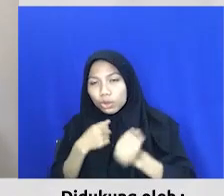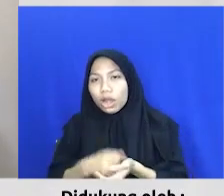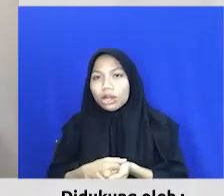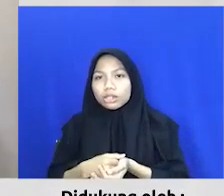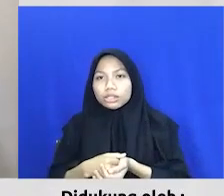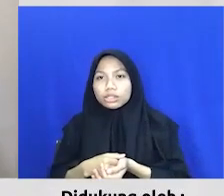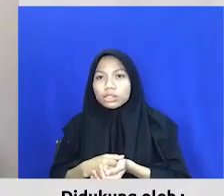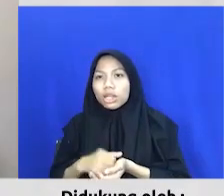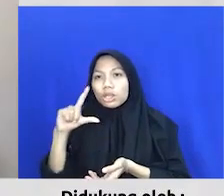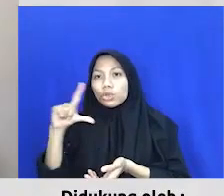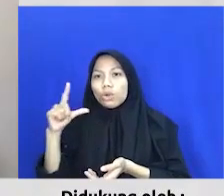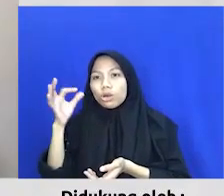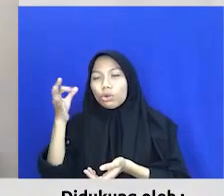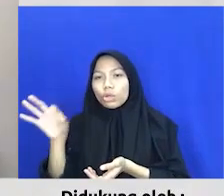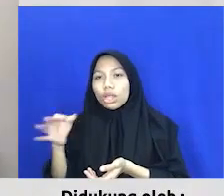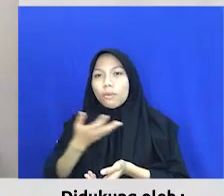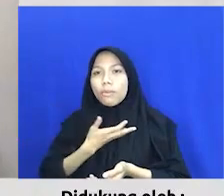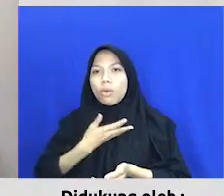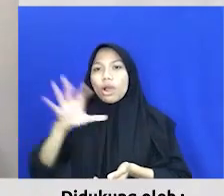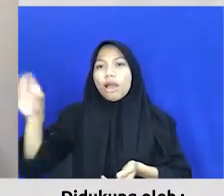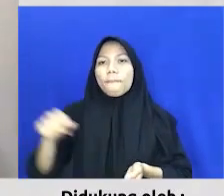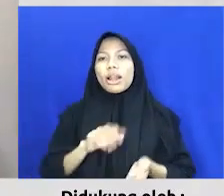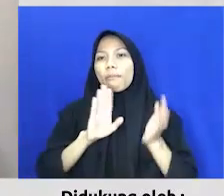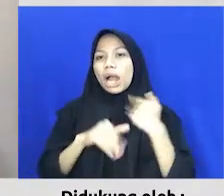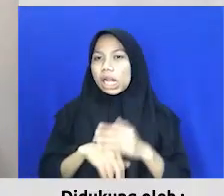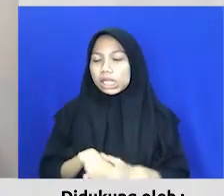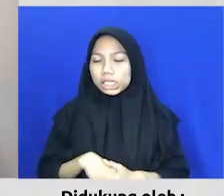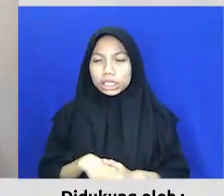kan. Sampai Bung Karno ya,